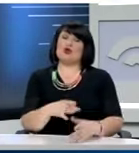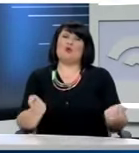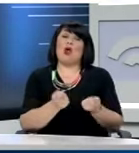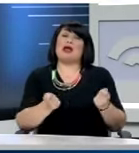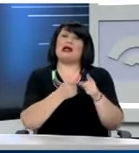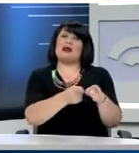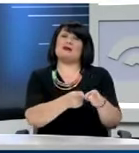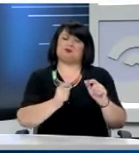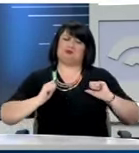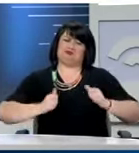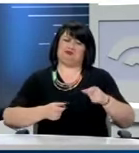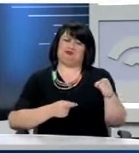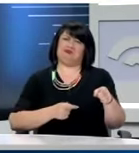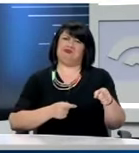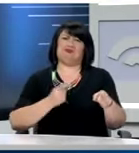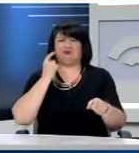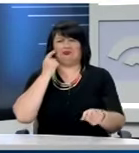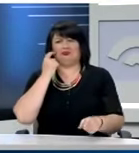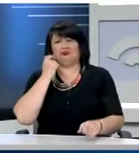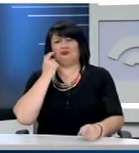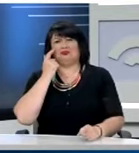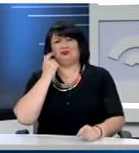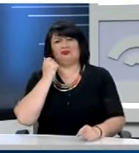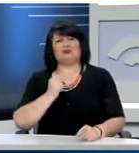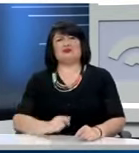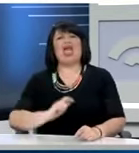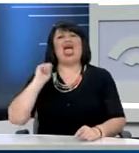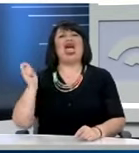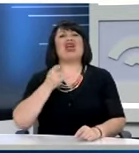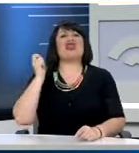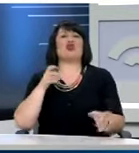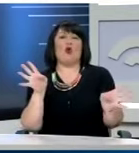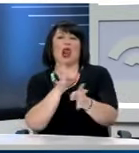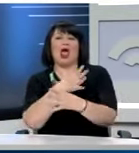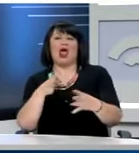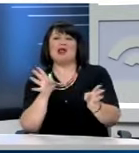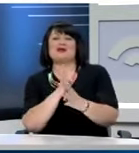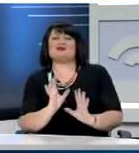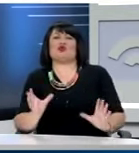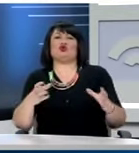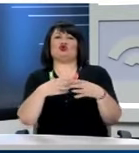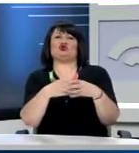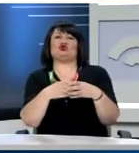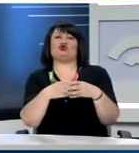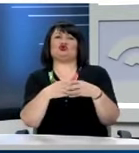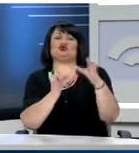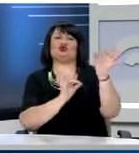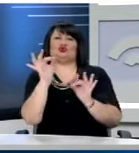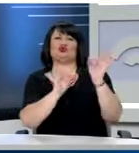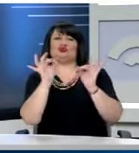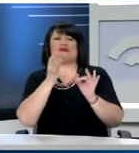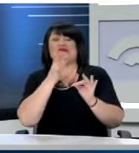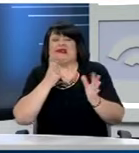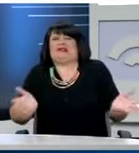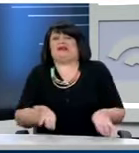είναι ότι δεν διστάσατε να αγκαλιάσετε τον εθνολαϊκισμό, να γίνετε μακεδονομάχοι της κακιάς